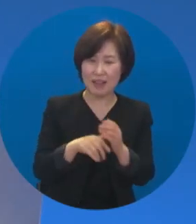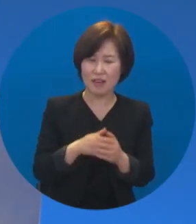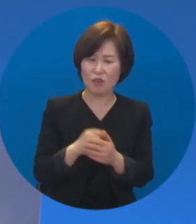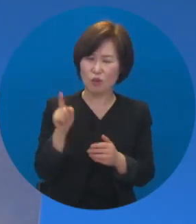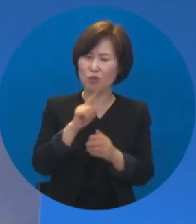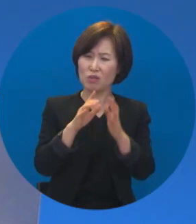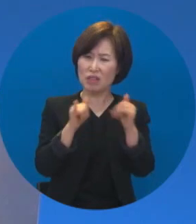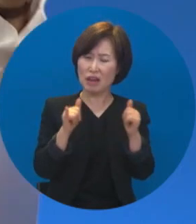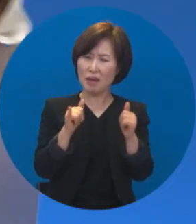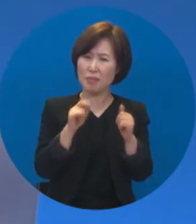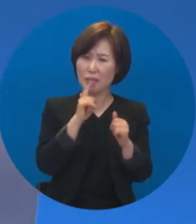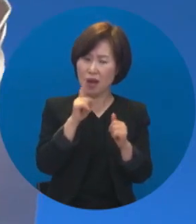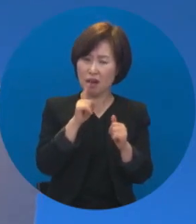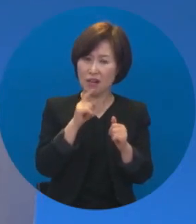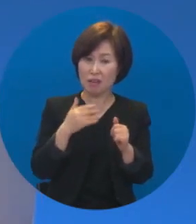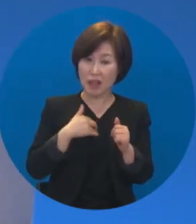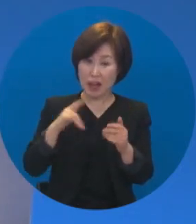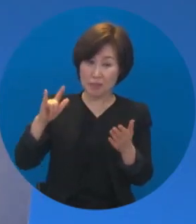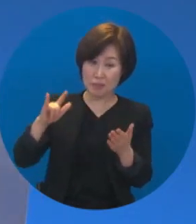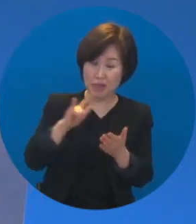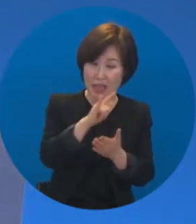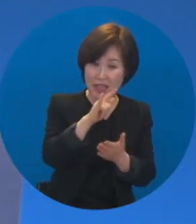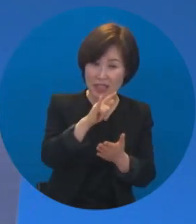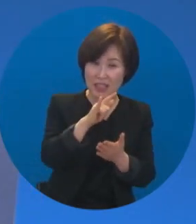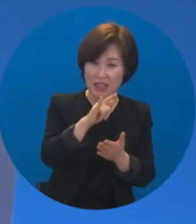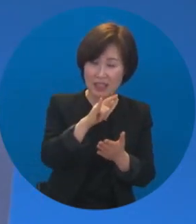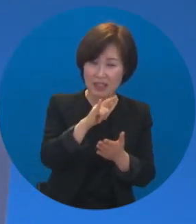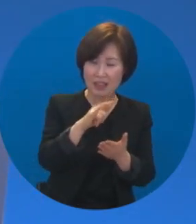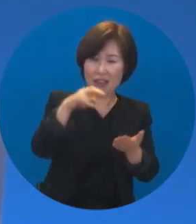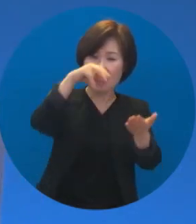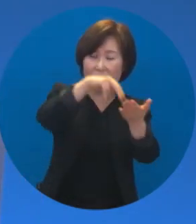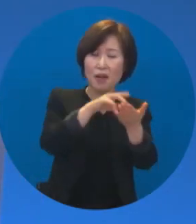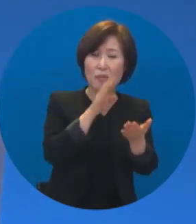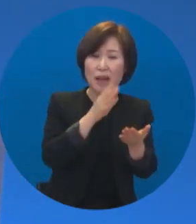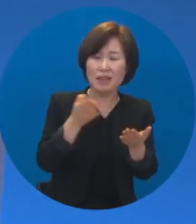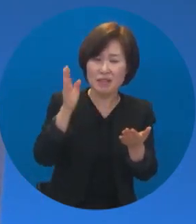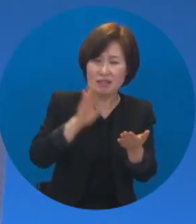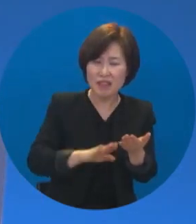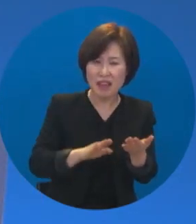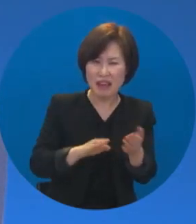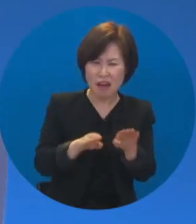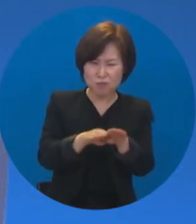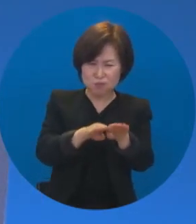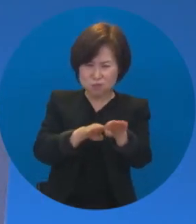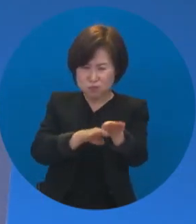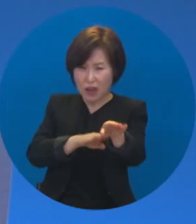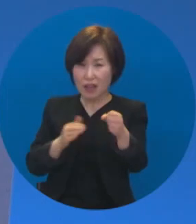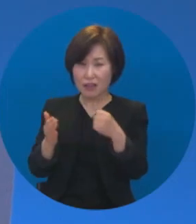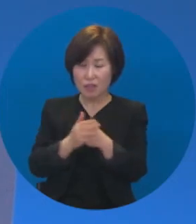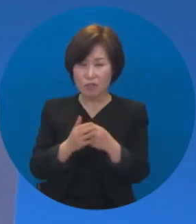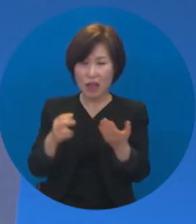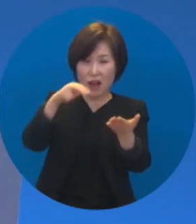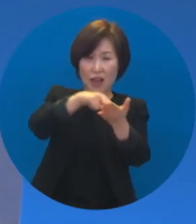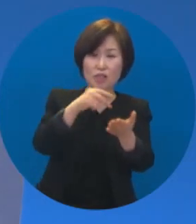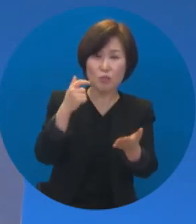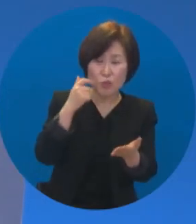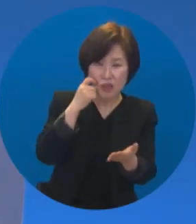되는데 교통체증 때문에 눈앞에서 코앞에서 비행기를 놓치고 못한 거예요. 그래서 난 살아난